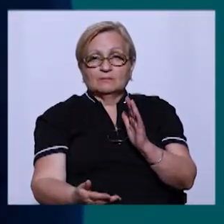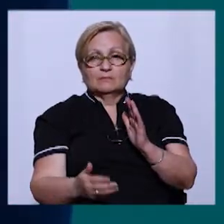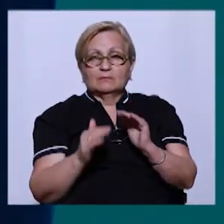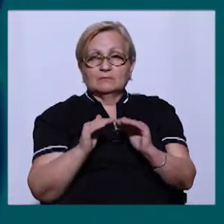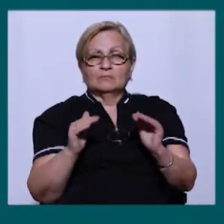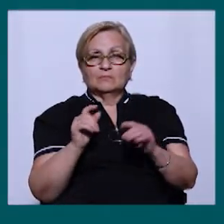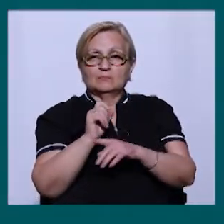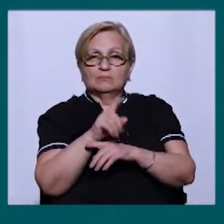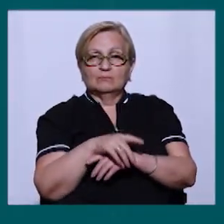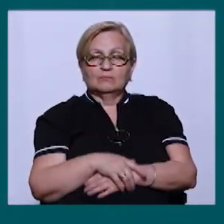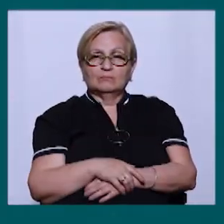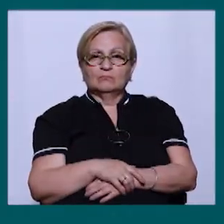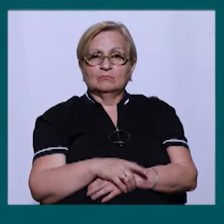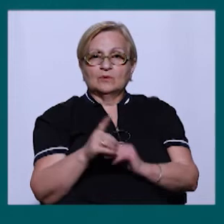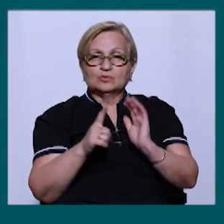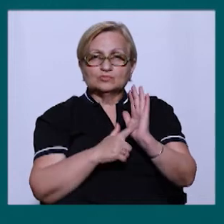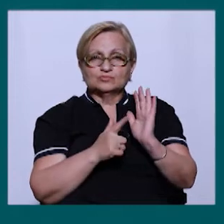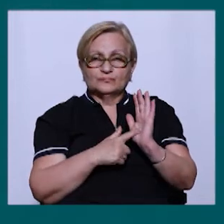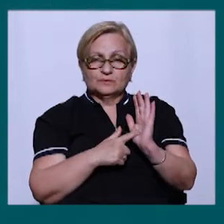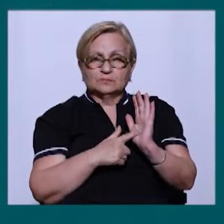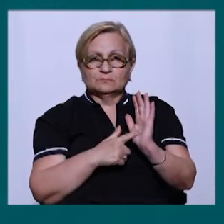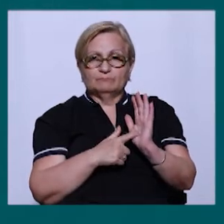ბავშვო, ესე დავალება მიცე. 7